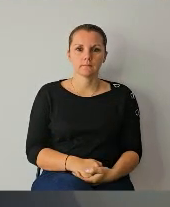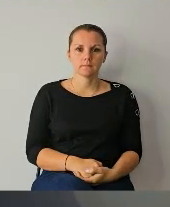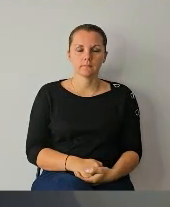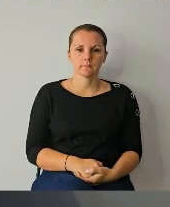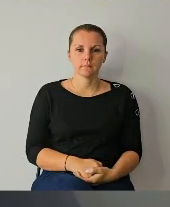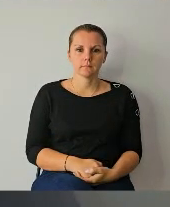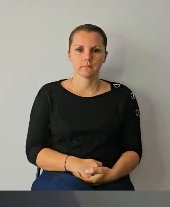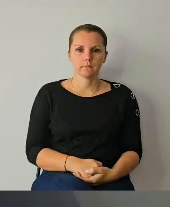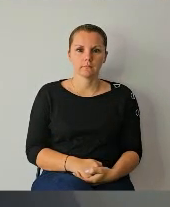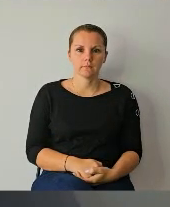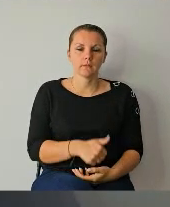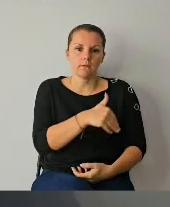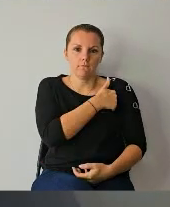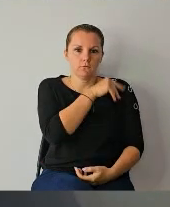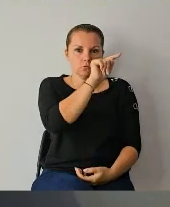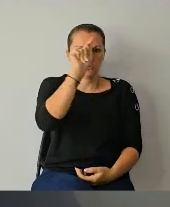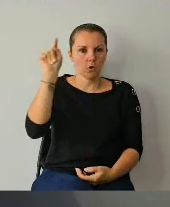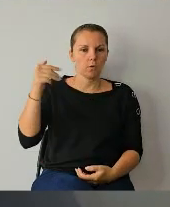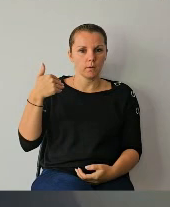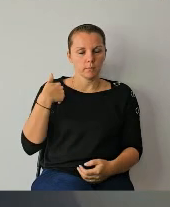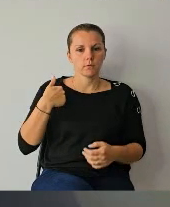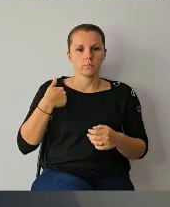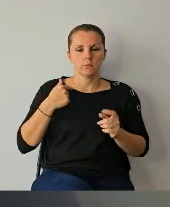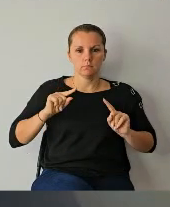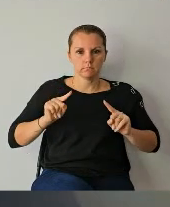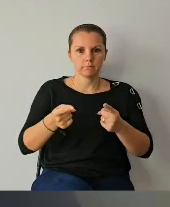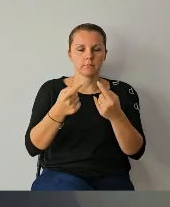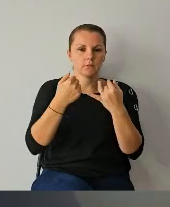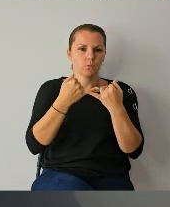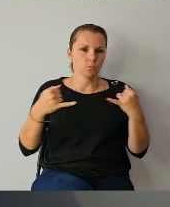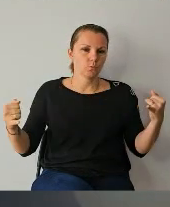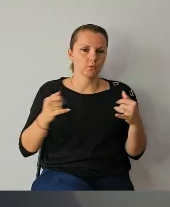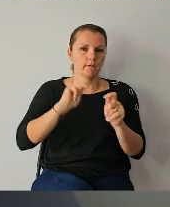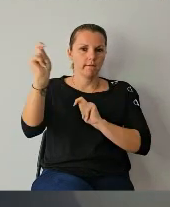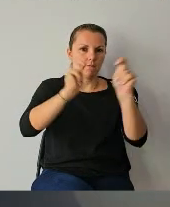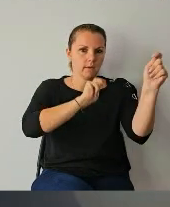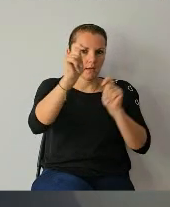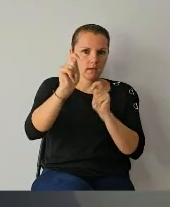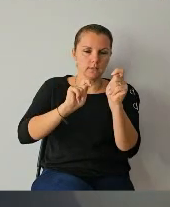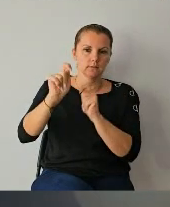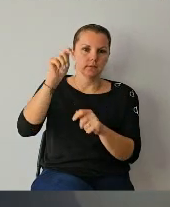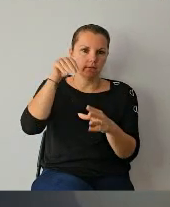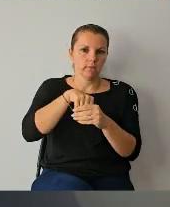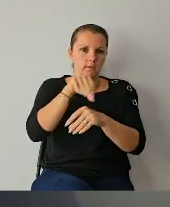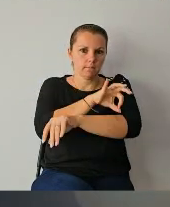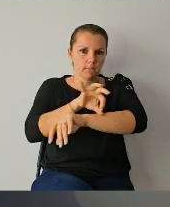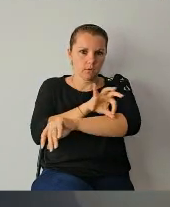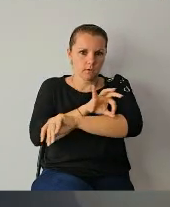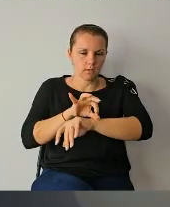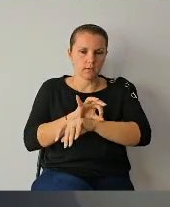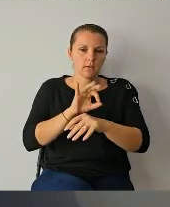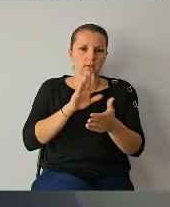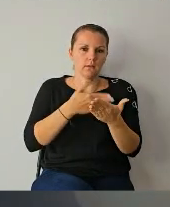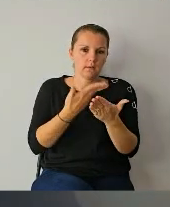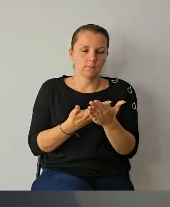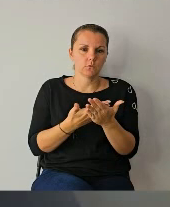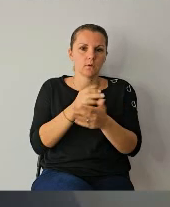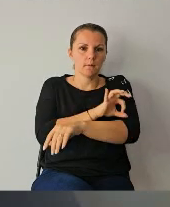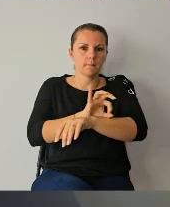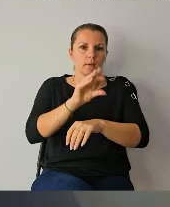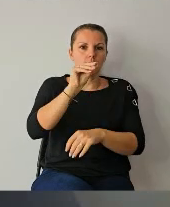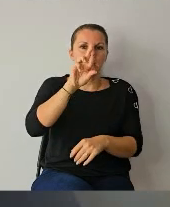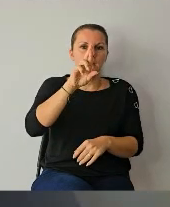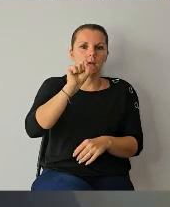Na szkołach były realizowane liczne wyjazdy, między innymi w ramach projektu. I były to między innymi projekt